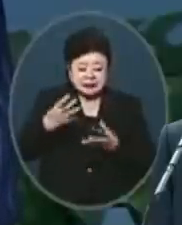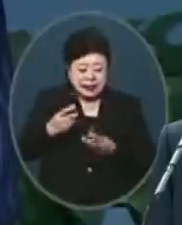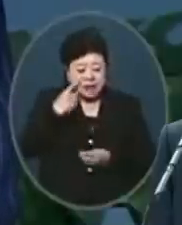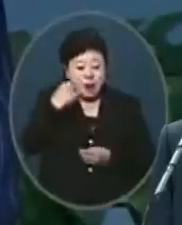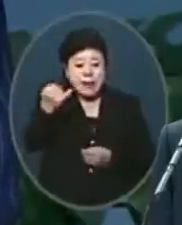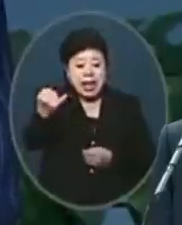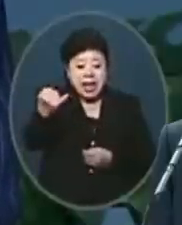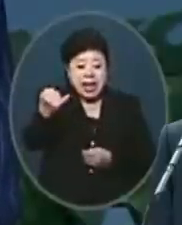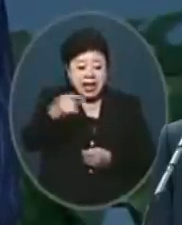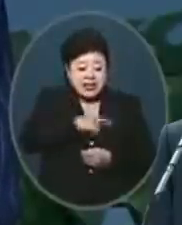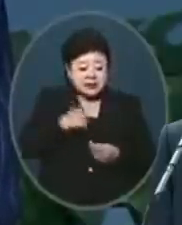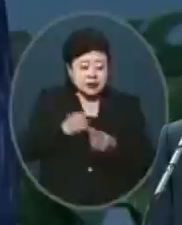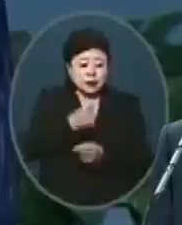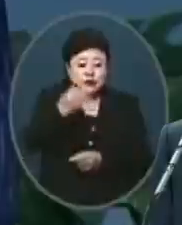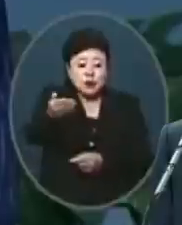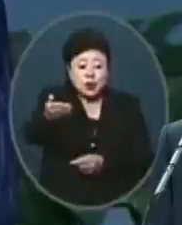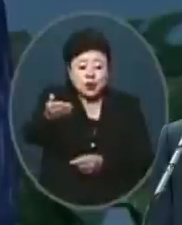되고